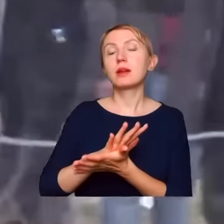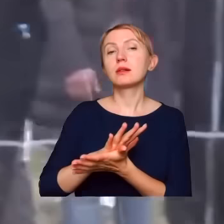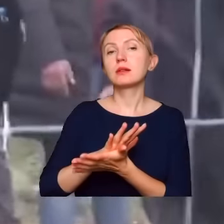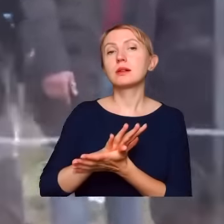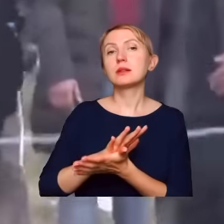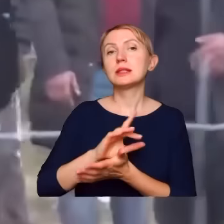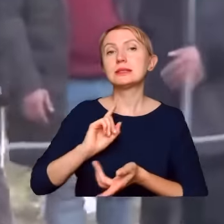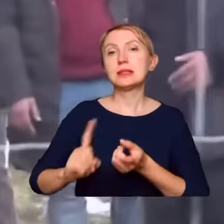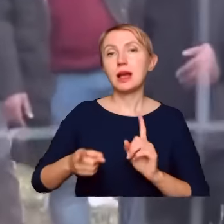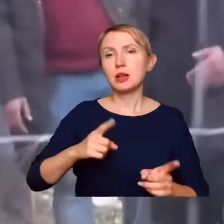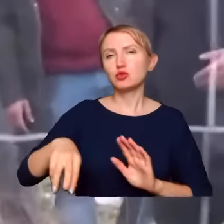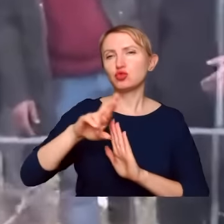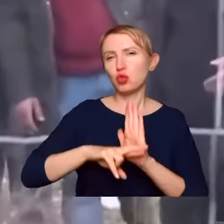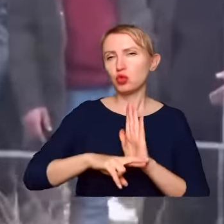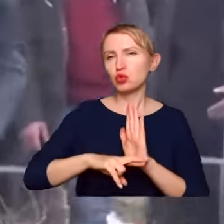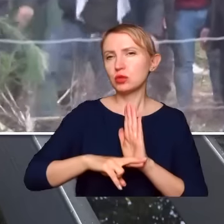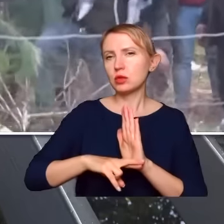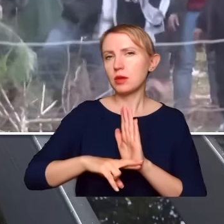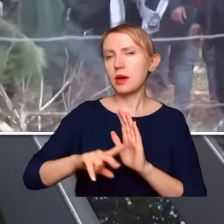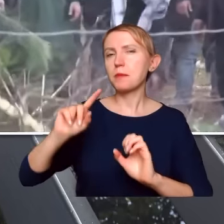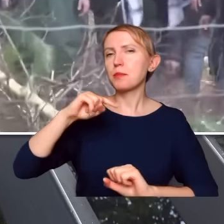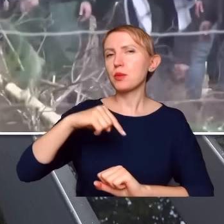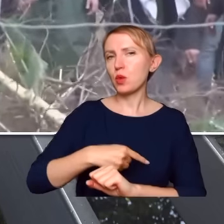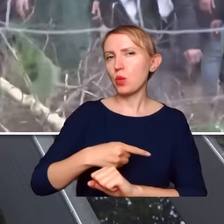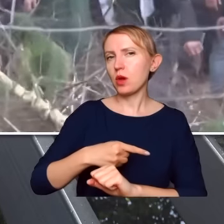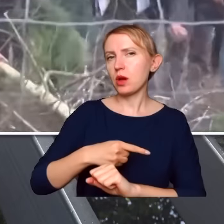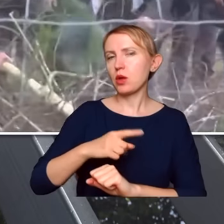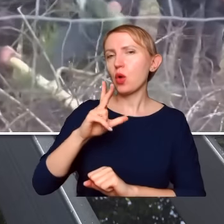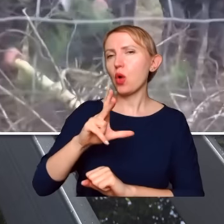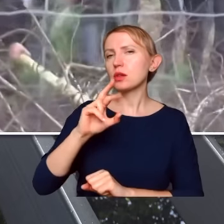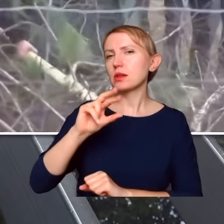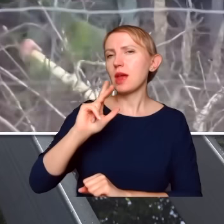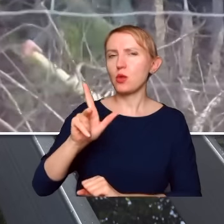zarządzenie, prawdopodobnie przez prokuratora Korneluka, który